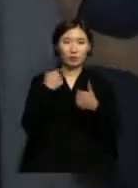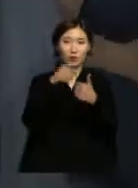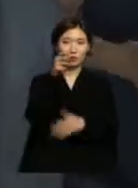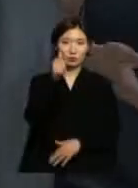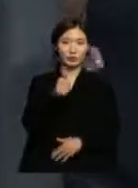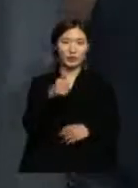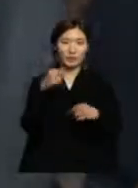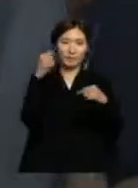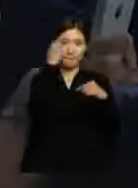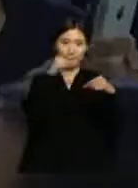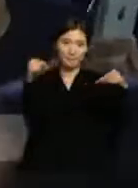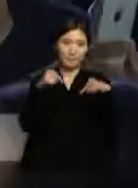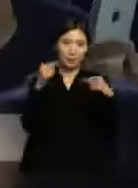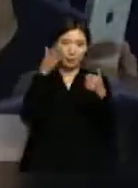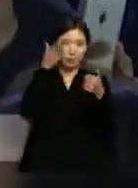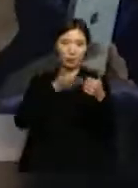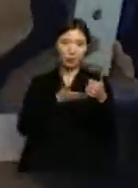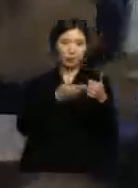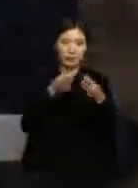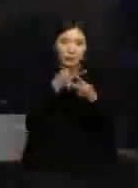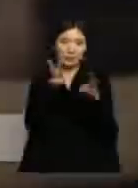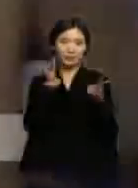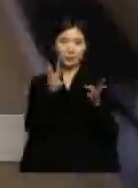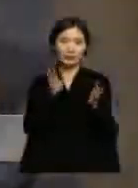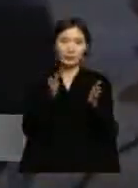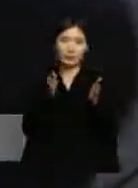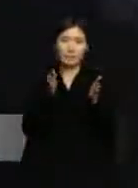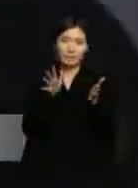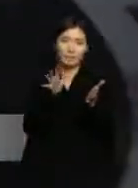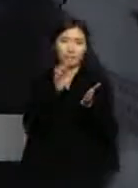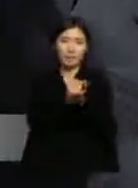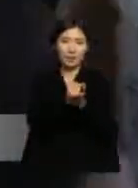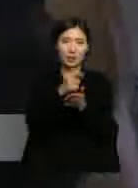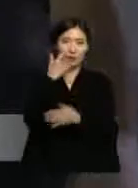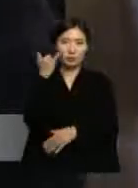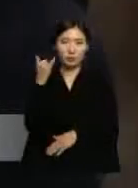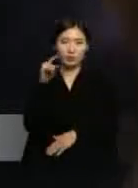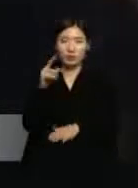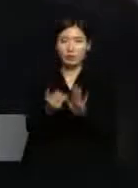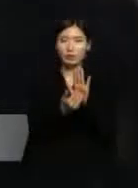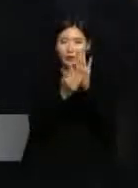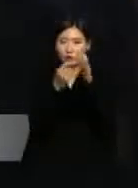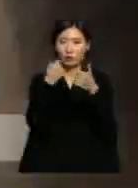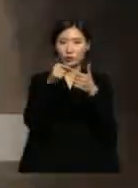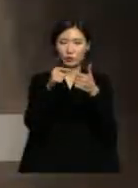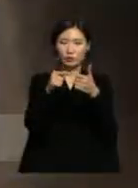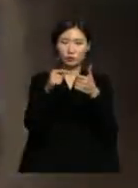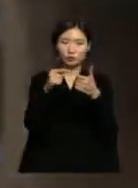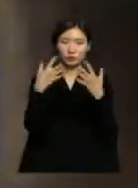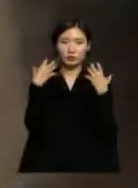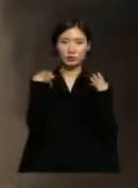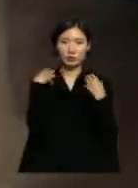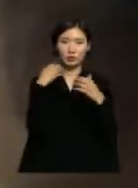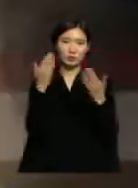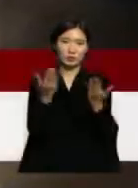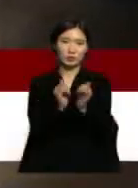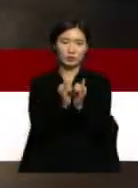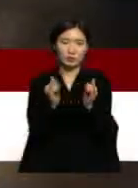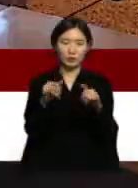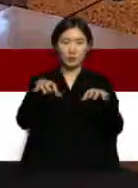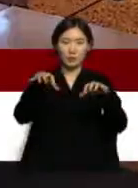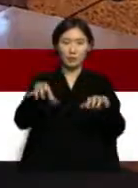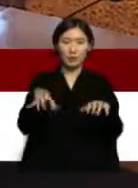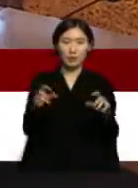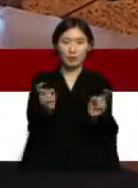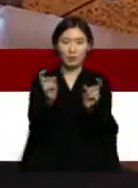교육장과의 면담을 요구하며 3층 복도를 장악한 학부모들과 이를 막아선 교육청 직원들, 양측의 팽팽한 대치